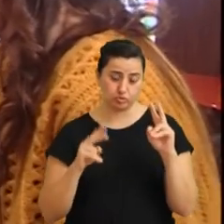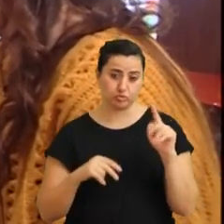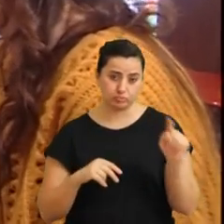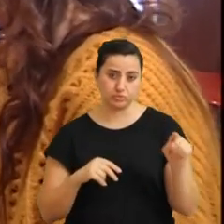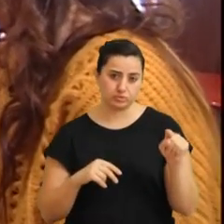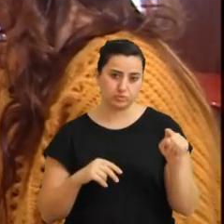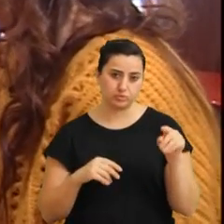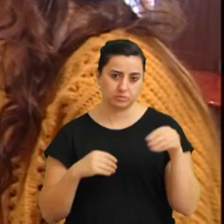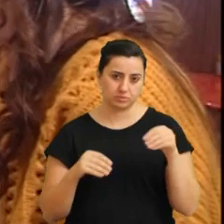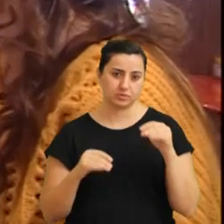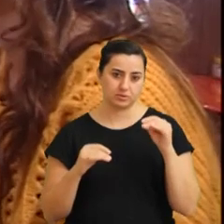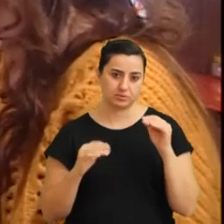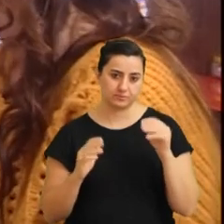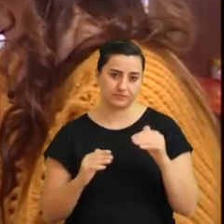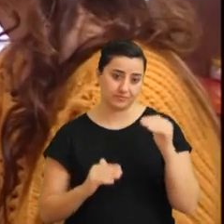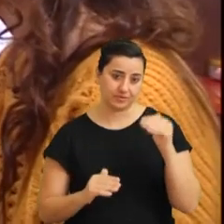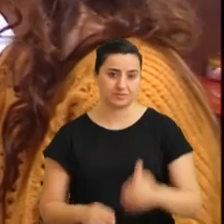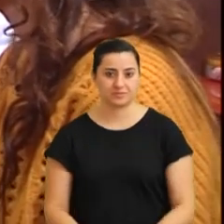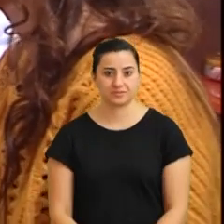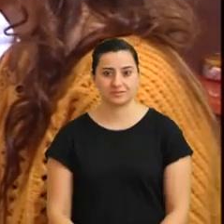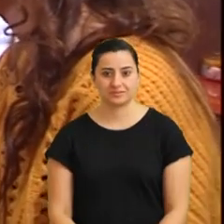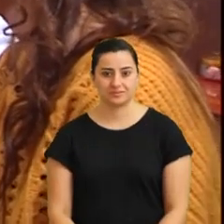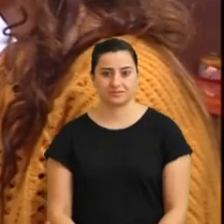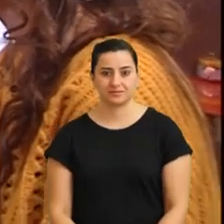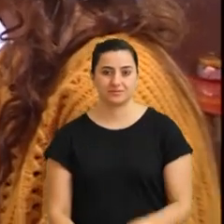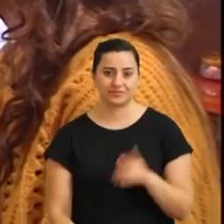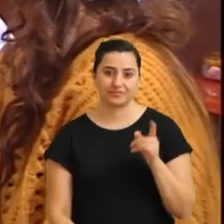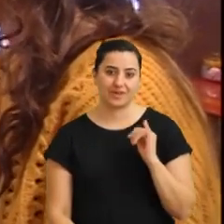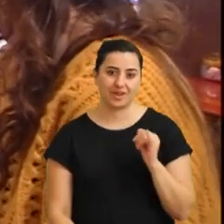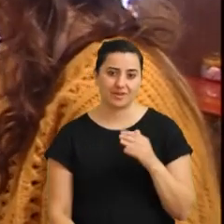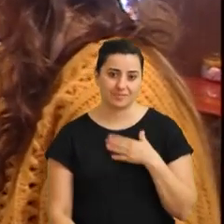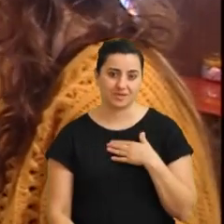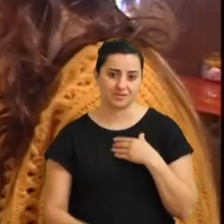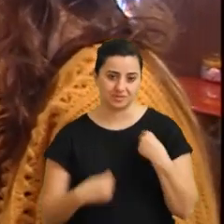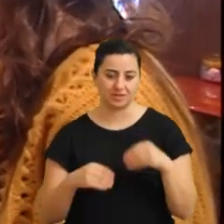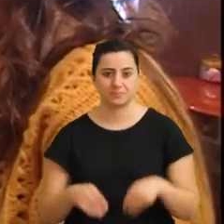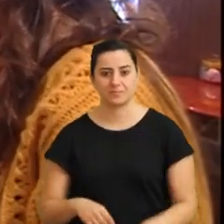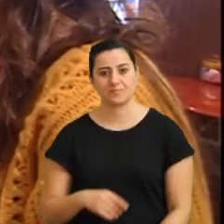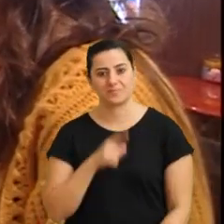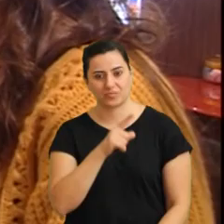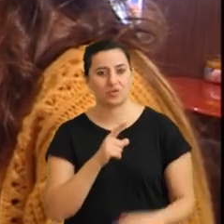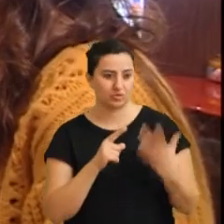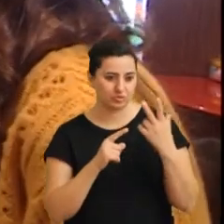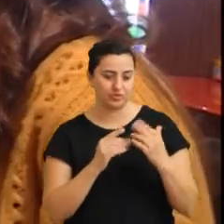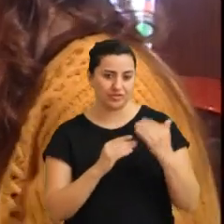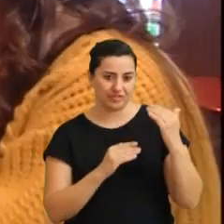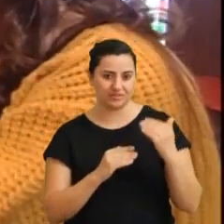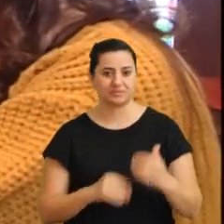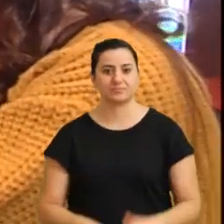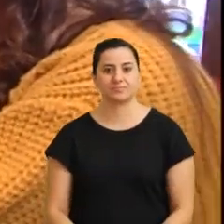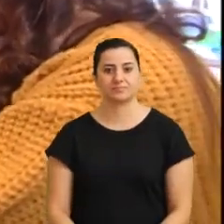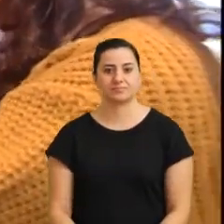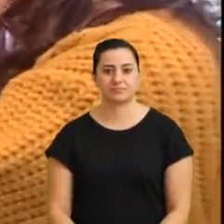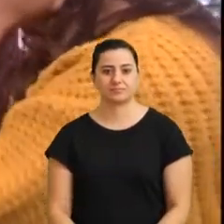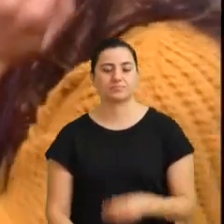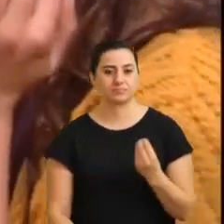önündeki satışlarımız fena. Onlar fena yani. Ben bayağı sattım. Demek ki sattım. Mert 3 lira daha fazla para kazanmış. Gece öyle.